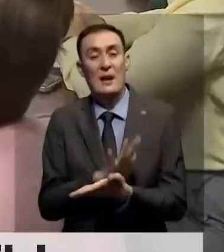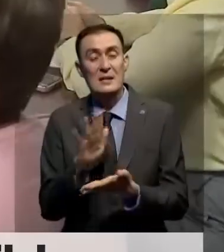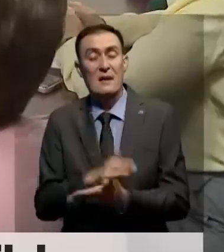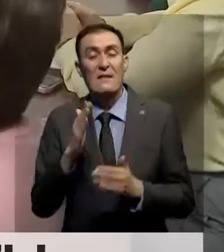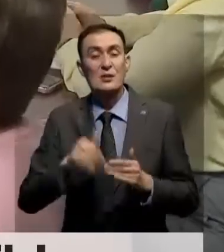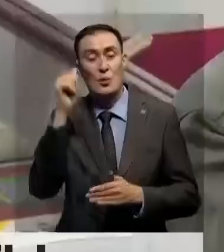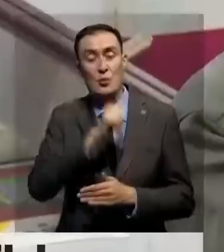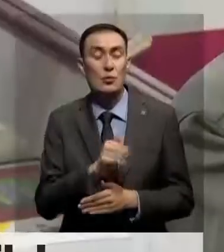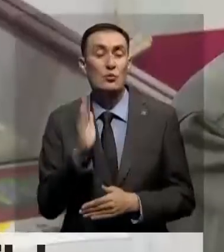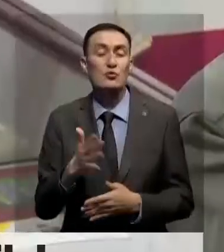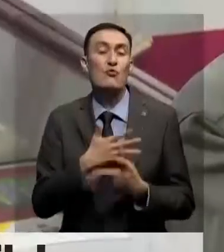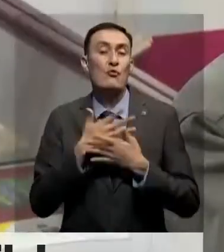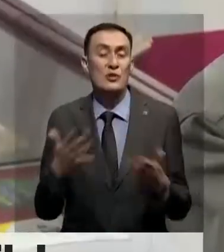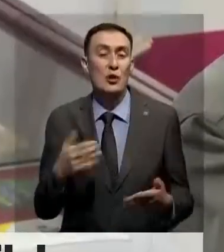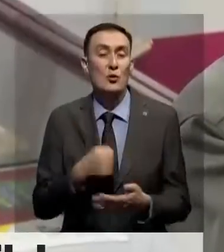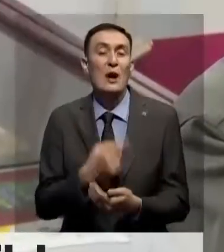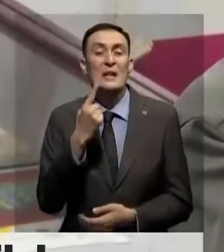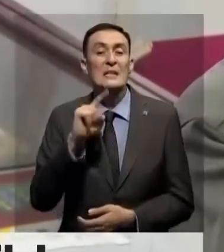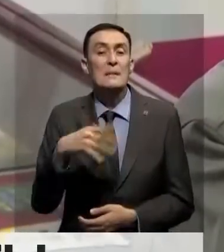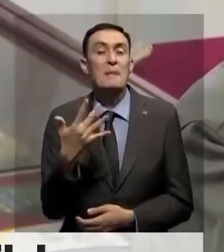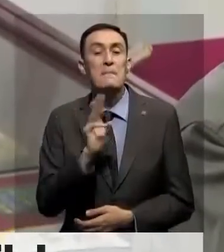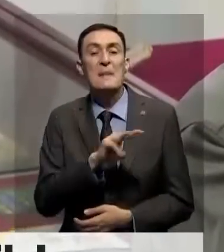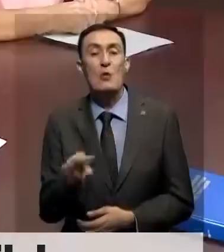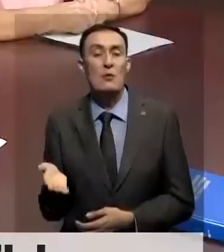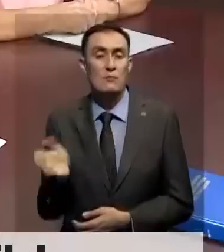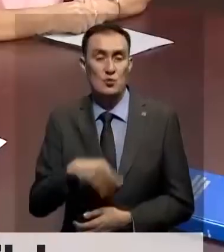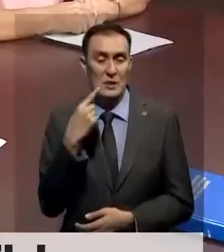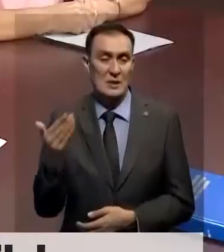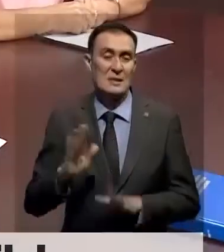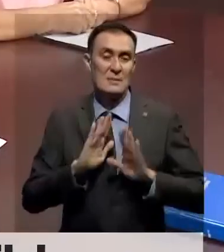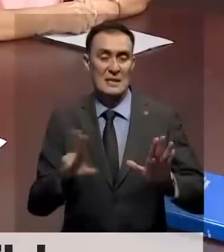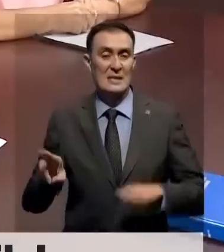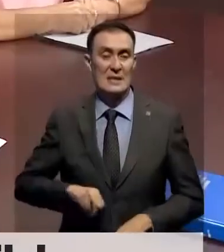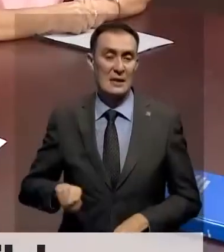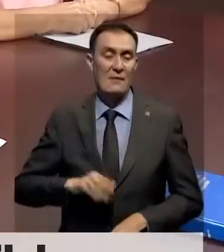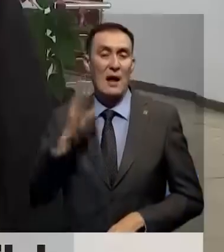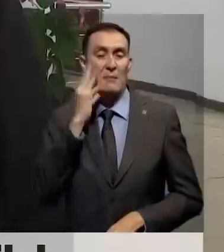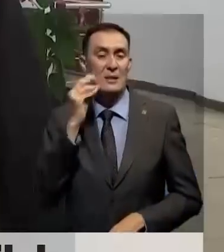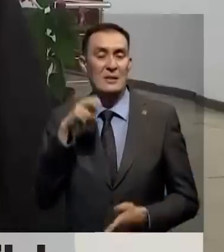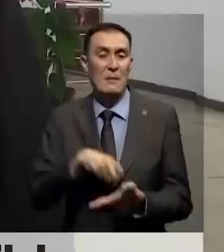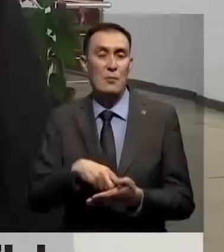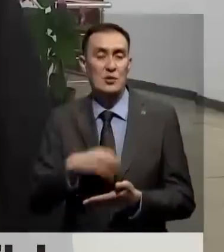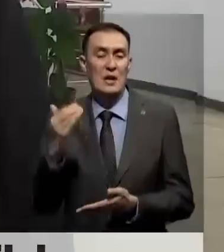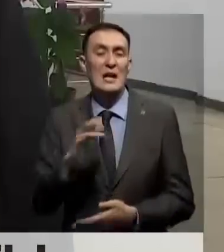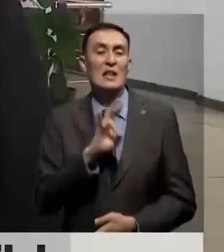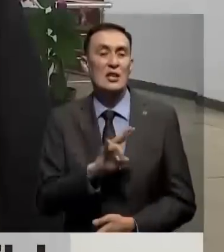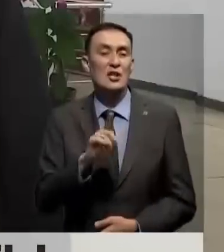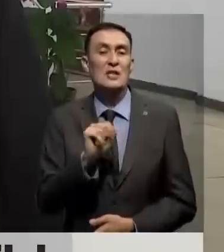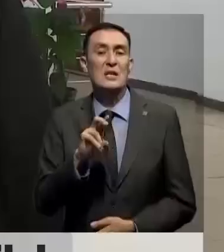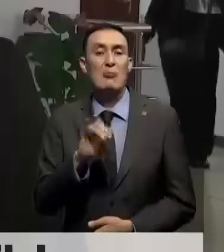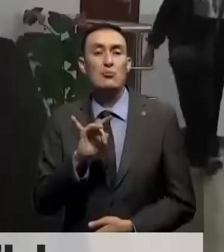концу года этот показатель увеличится до 1,5 миллиона экземпляров, рассказывает заместитель директора алматинского почтамта Надежда